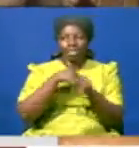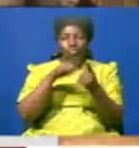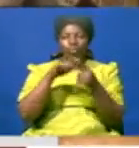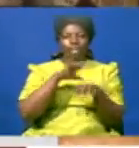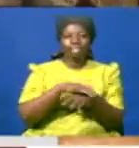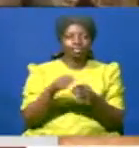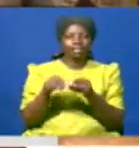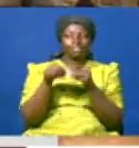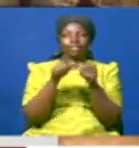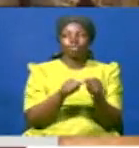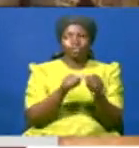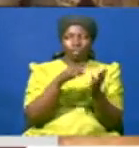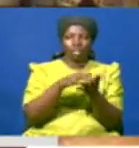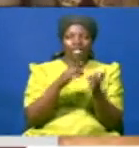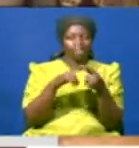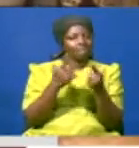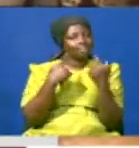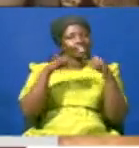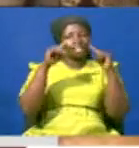Ningeomba zaidi kama rais wetu